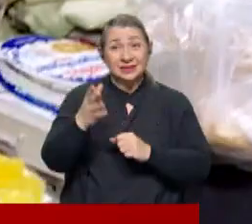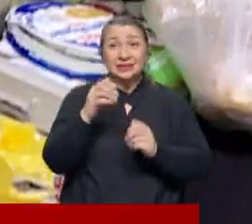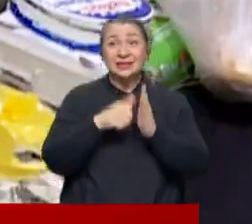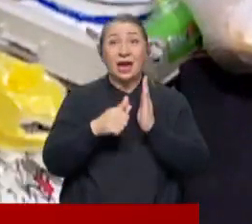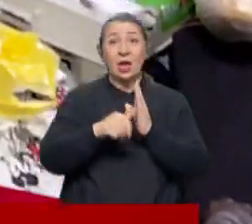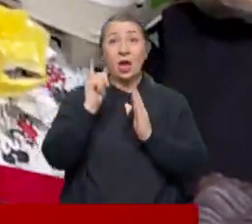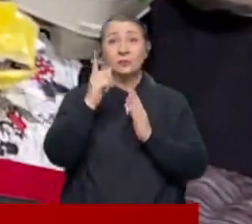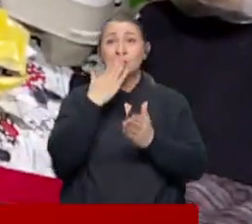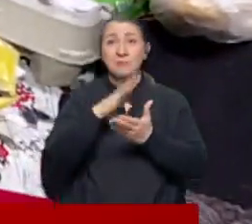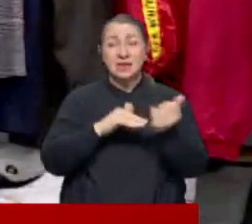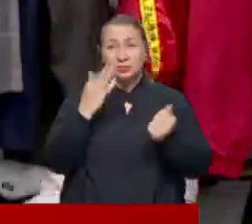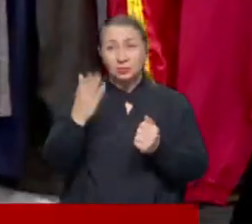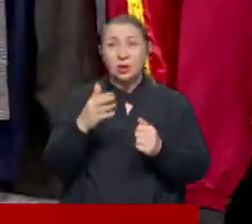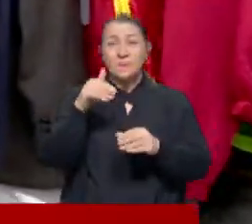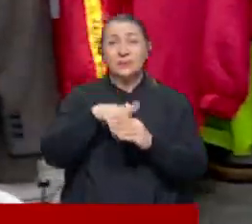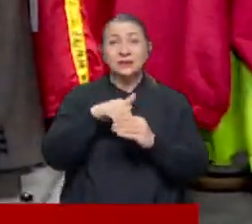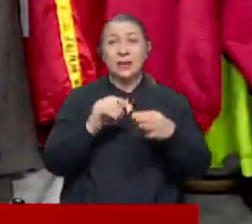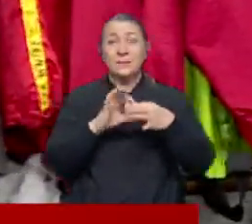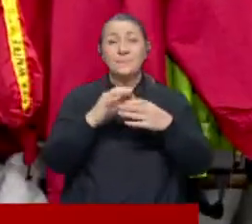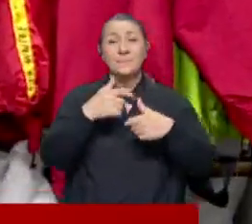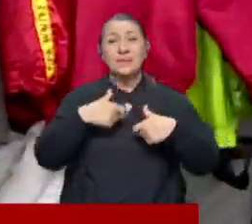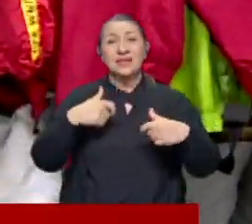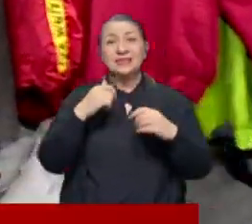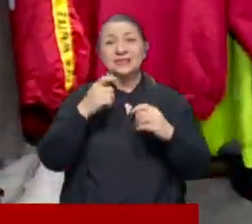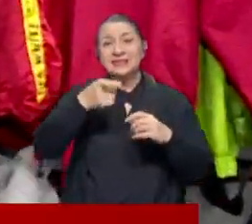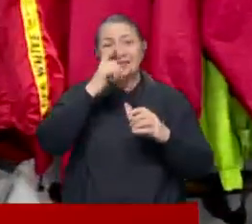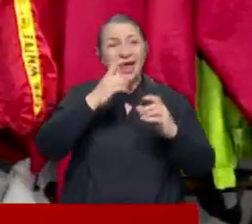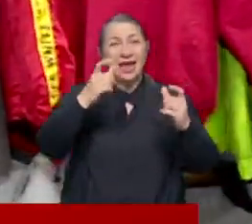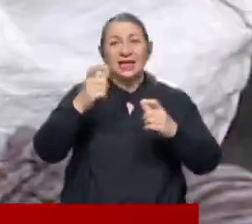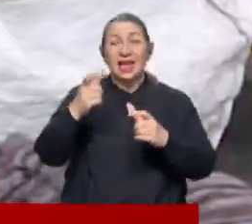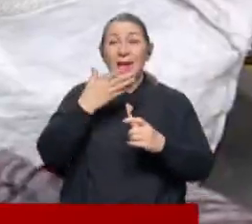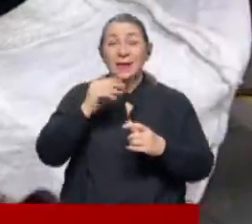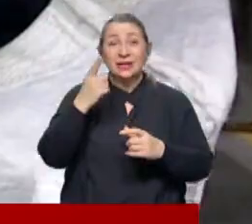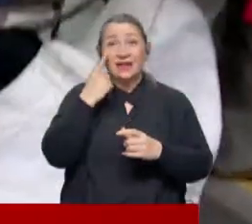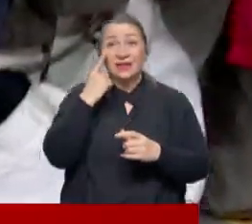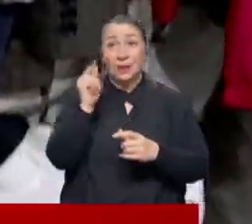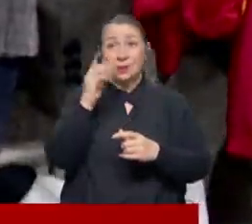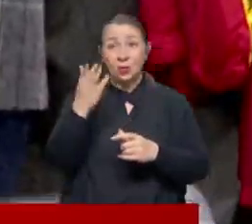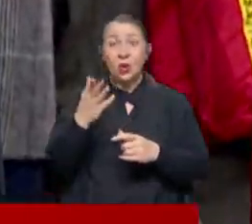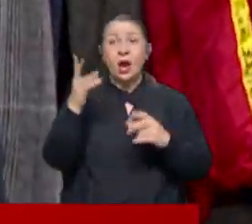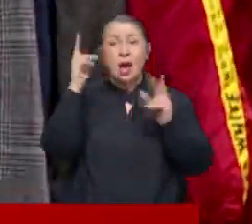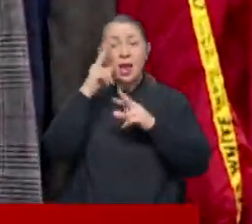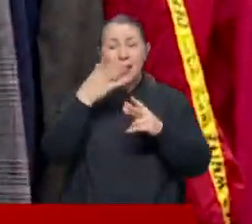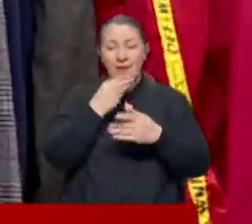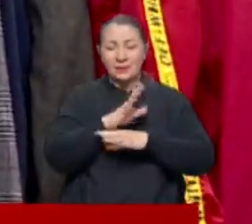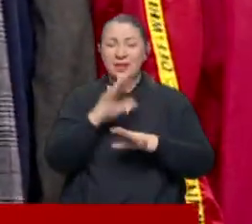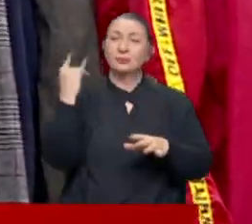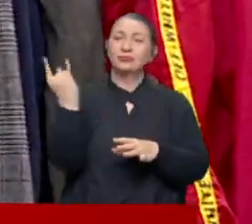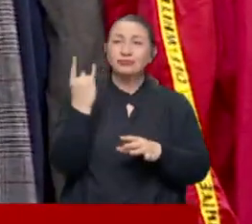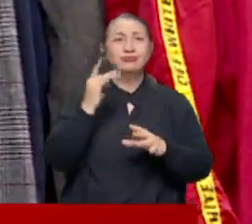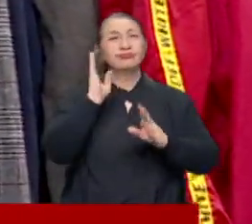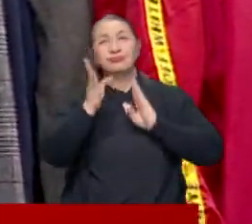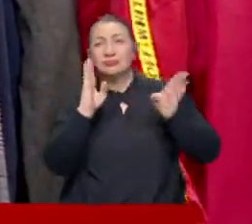tarih öğretmenliğinden mezun, meclise bağlı milli saraylardan emekli devlet memuru Arife Hanım. Hayalleri emekli olunca gezmekti